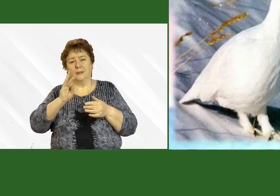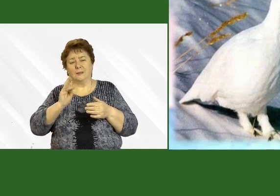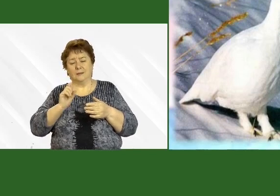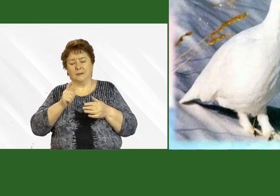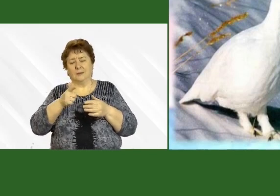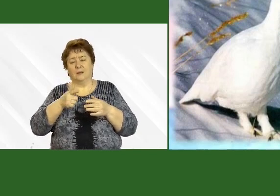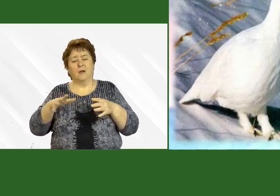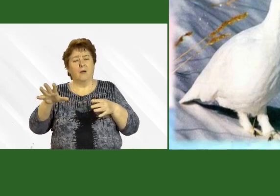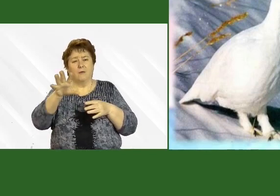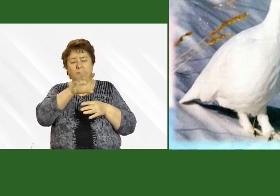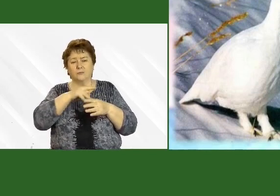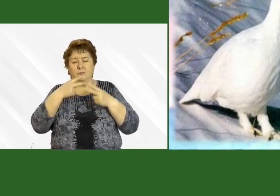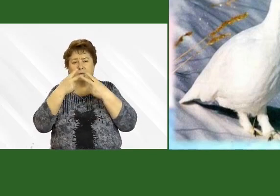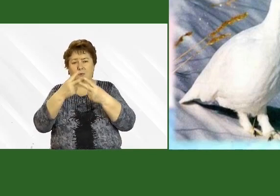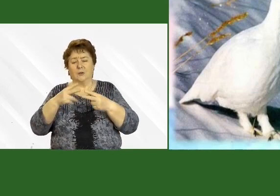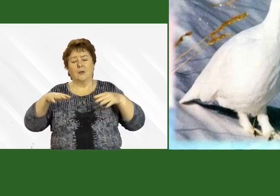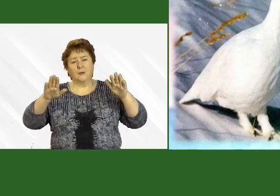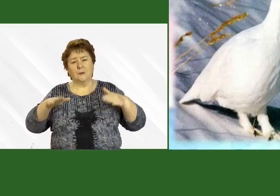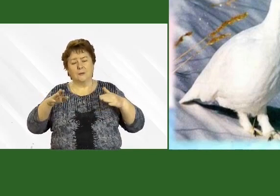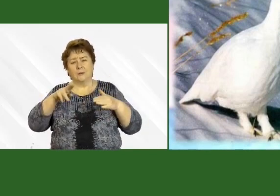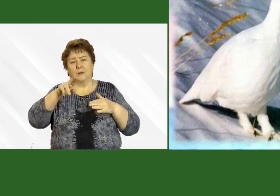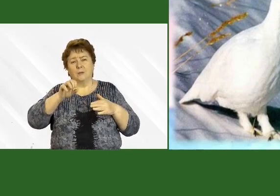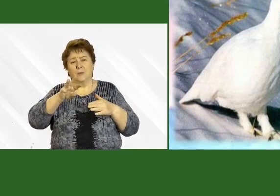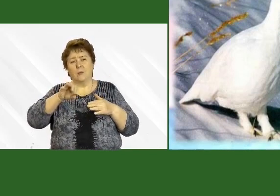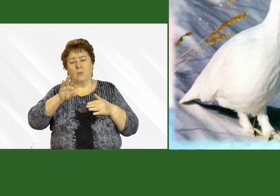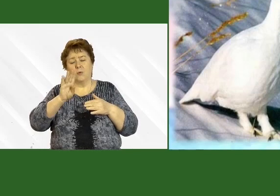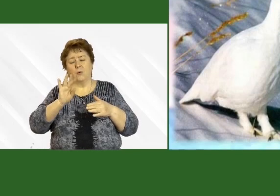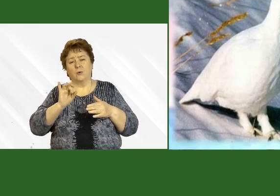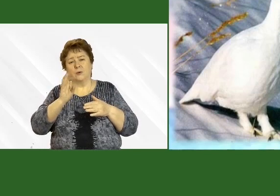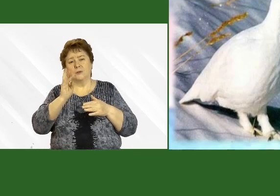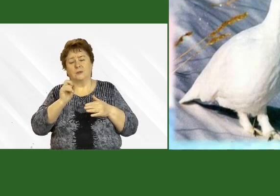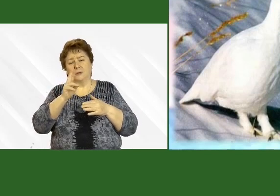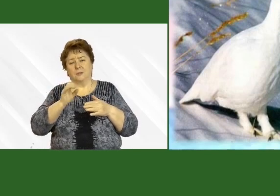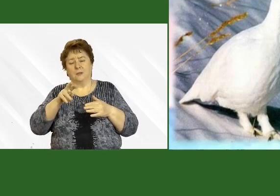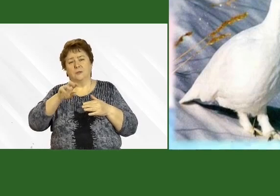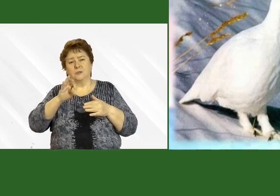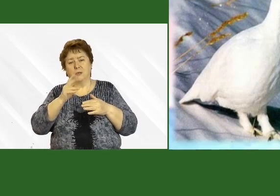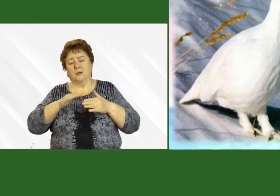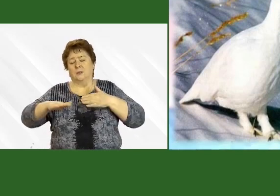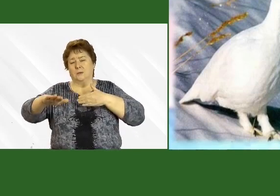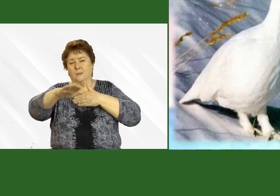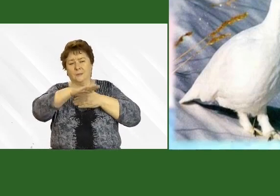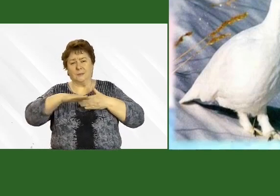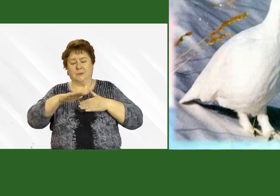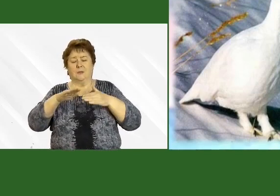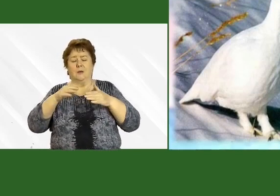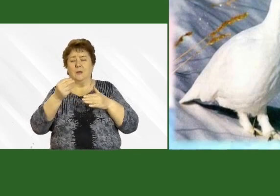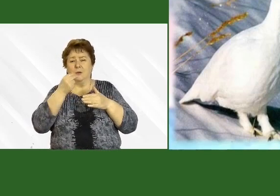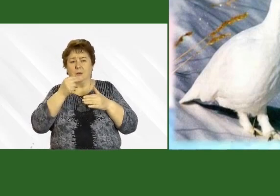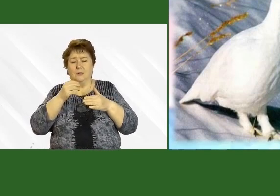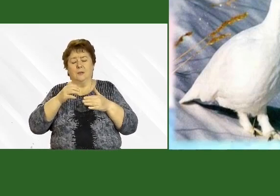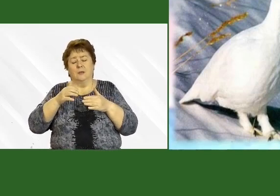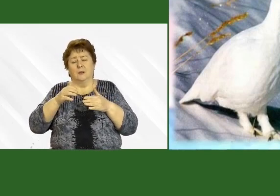всюду видны летающие помощники на лишайником их пастбищах кормят со 100 до